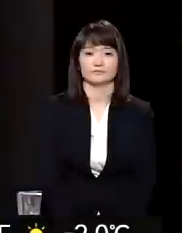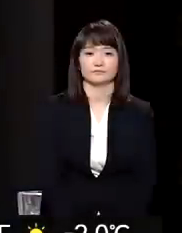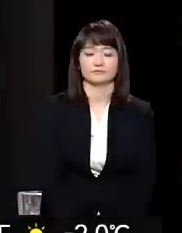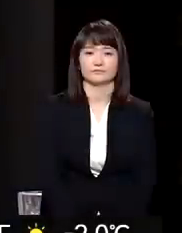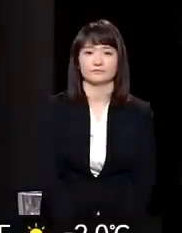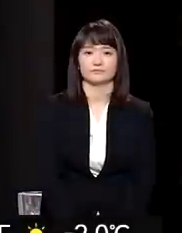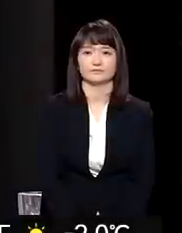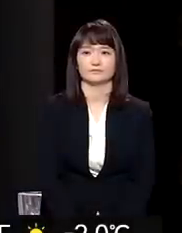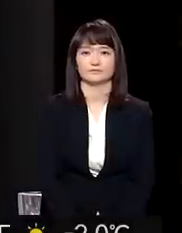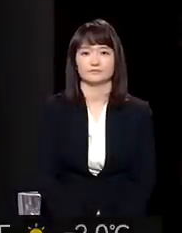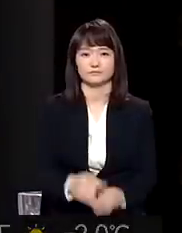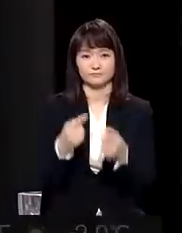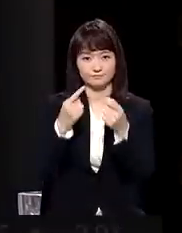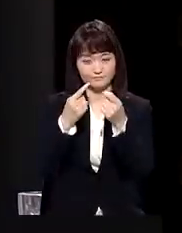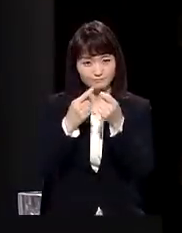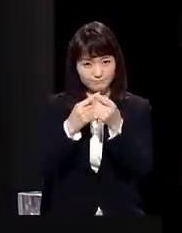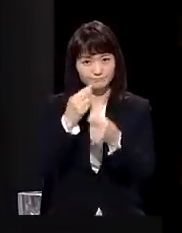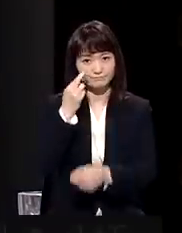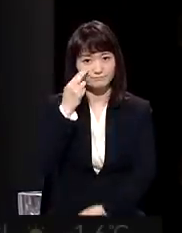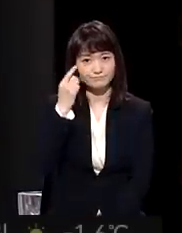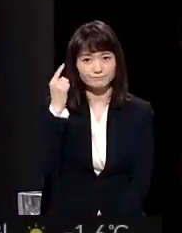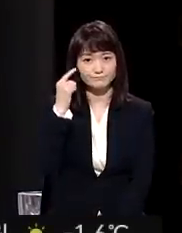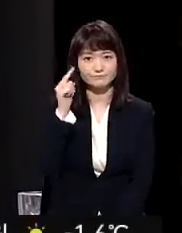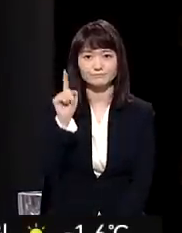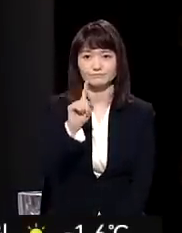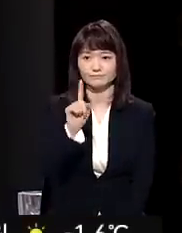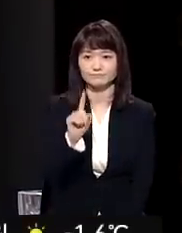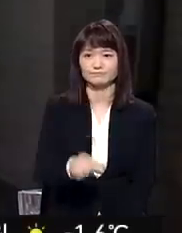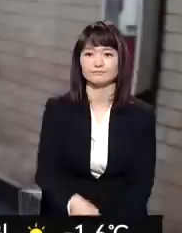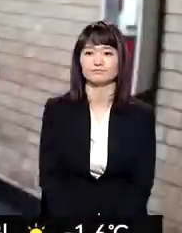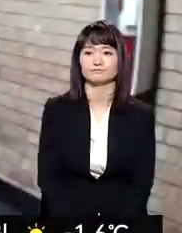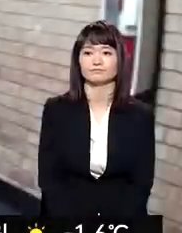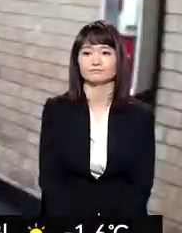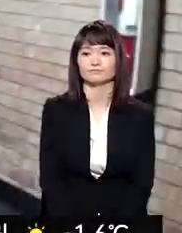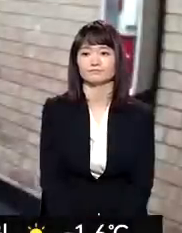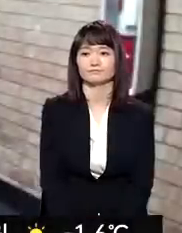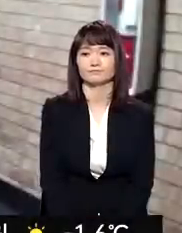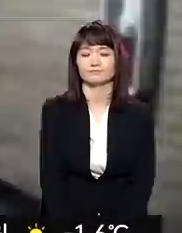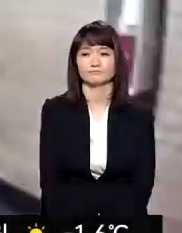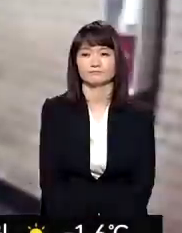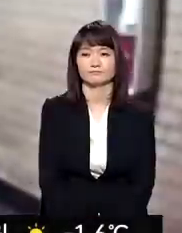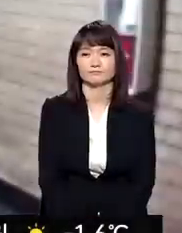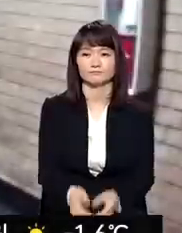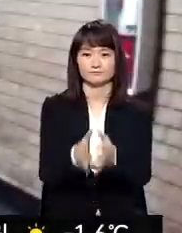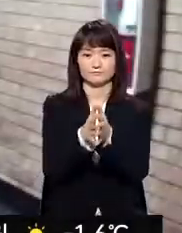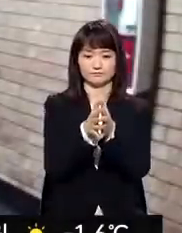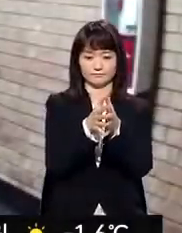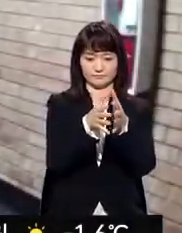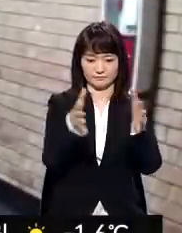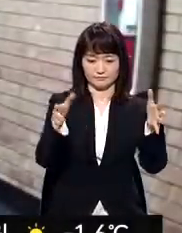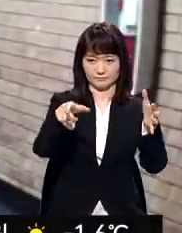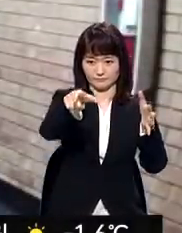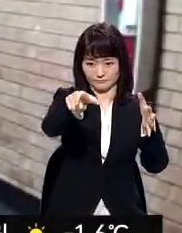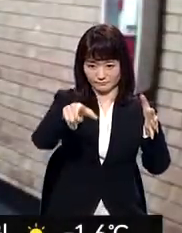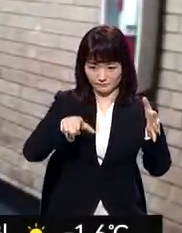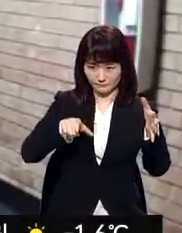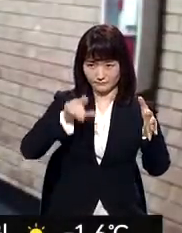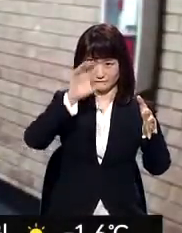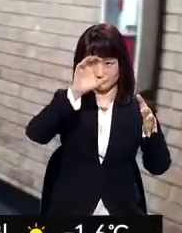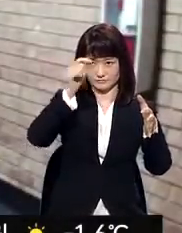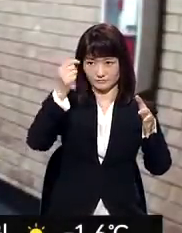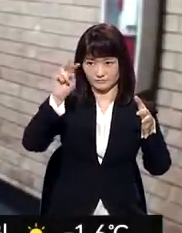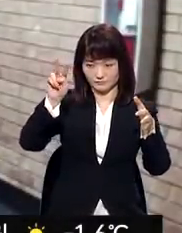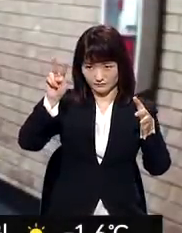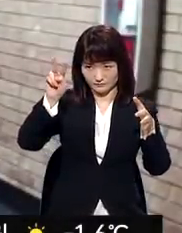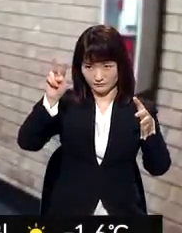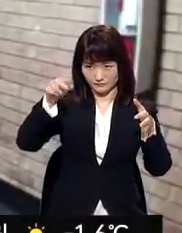오늘 첫 번째 미국으로 가보시죠 네 아파트 복도에 CCTV 영상입니다